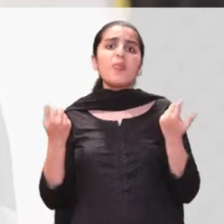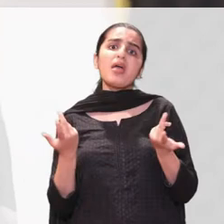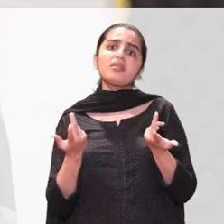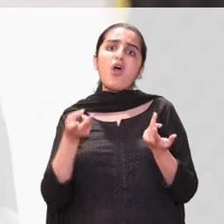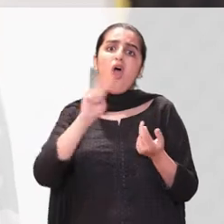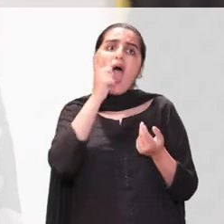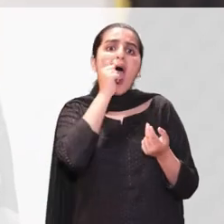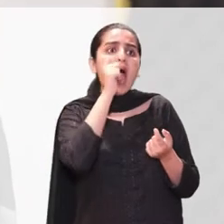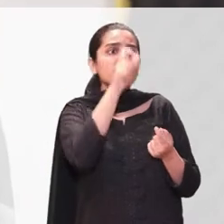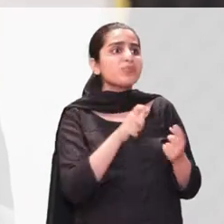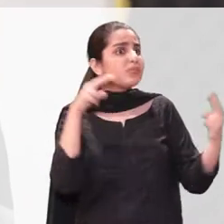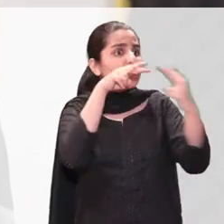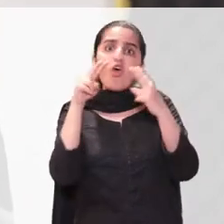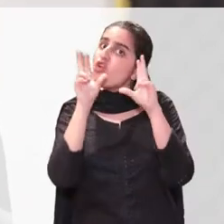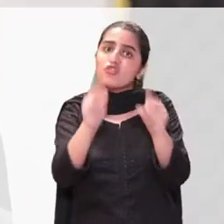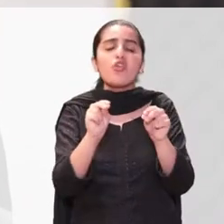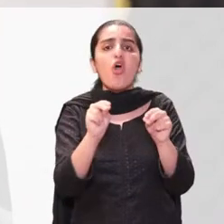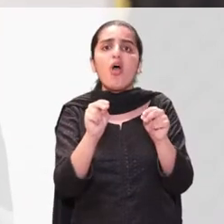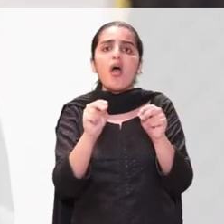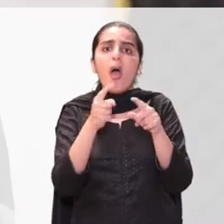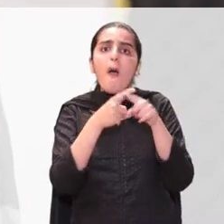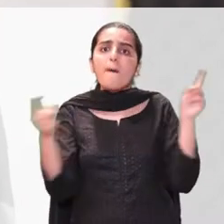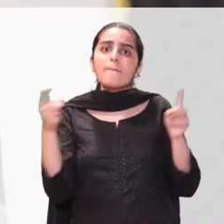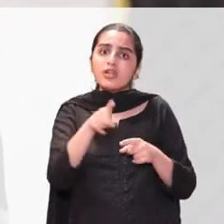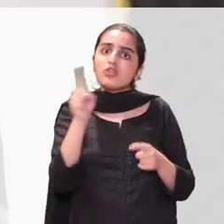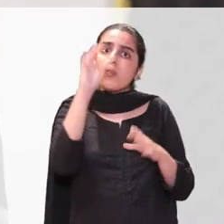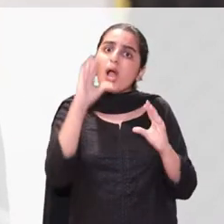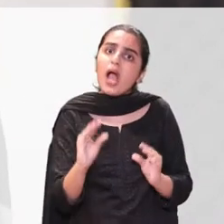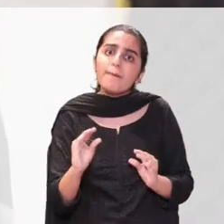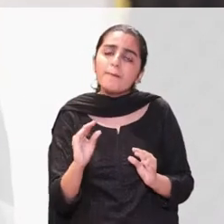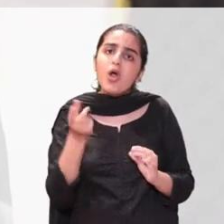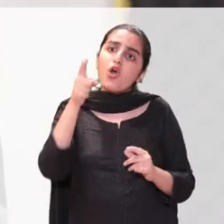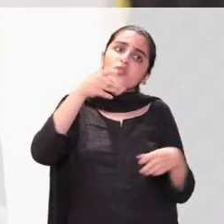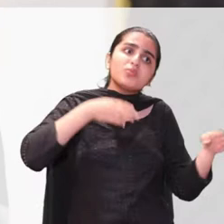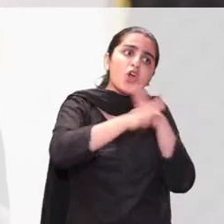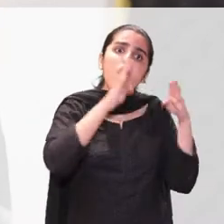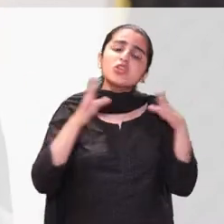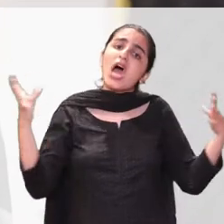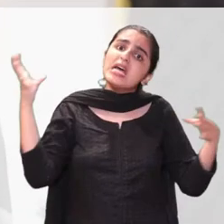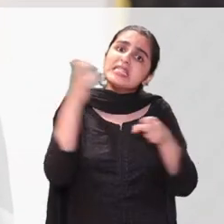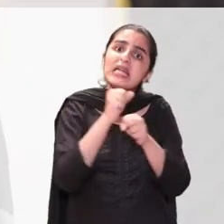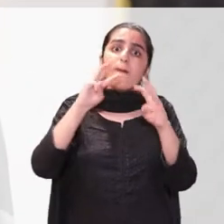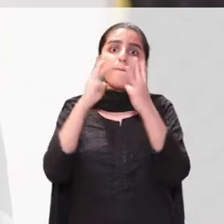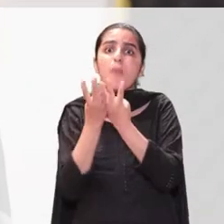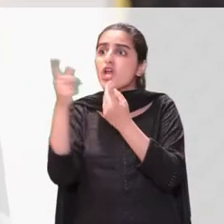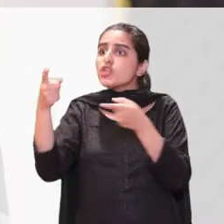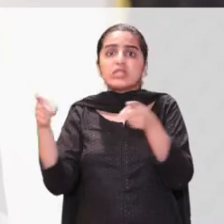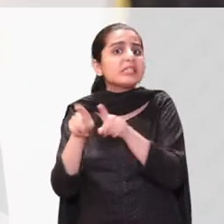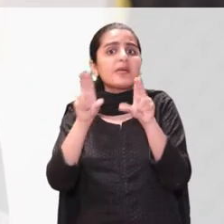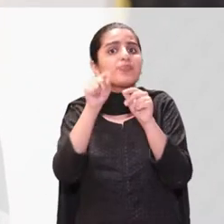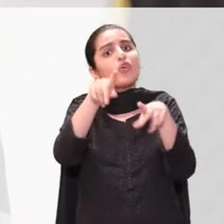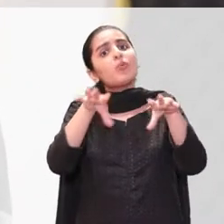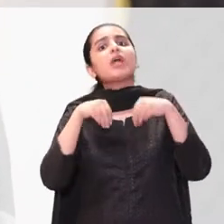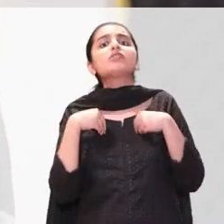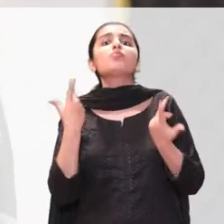मेल मेल से आपका इंटरेक्शन नहीं होना चाहिए वह यौन आप विंटर अधिकारी है पुलिस स्टेशन